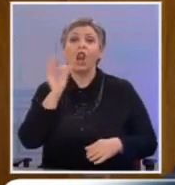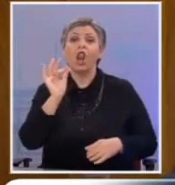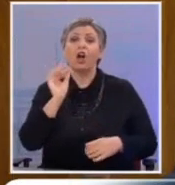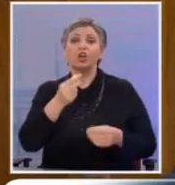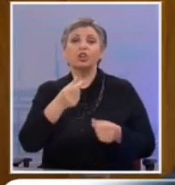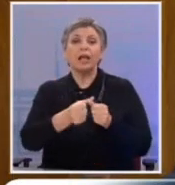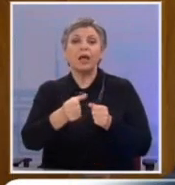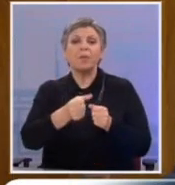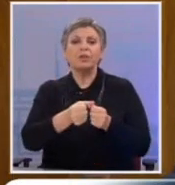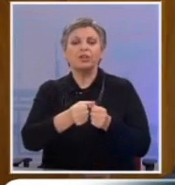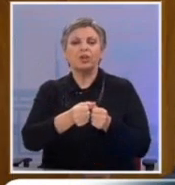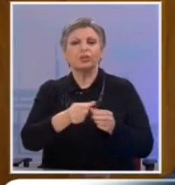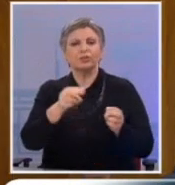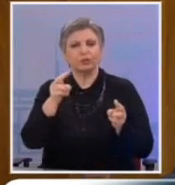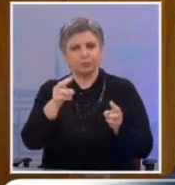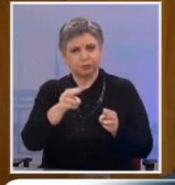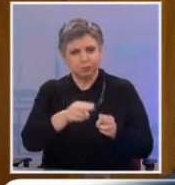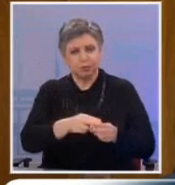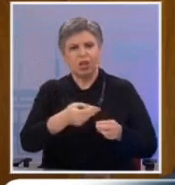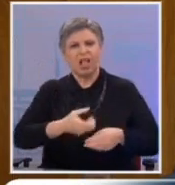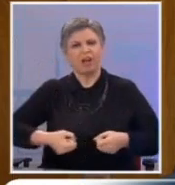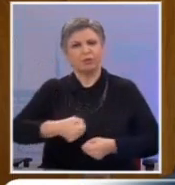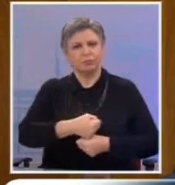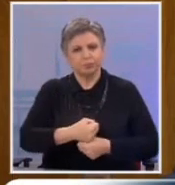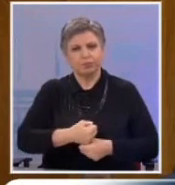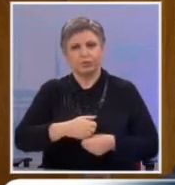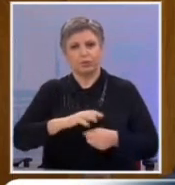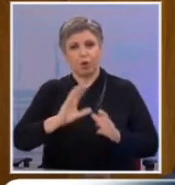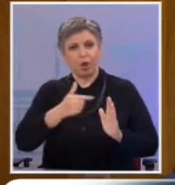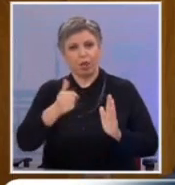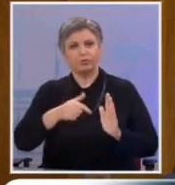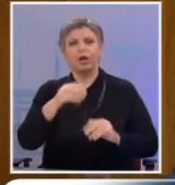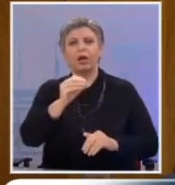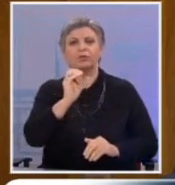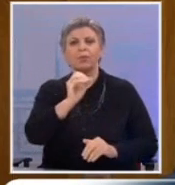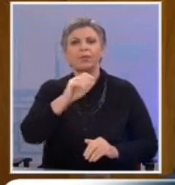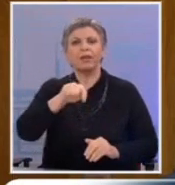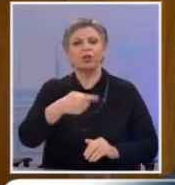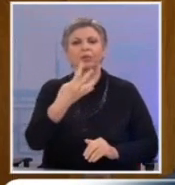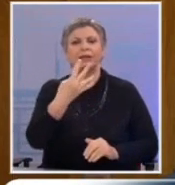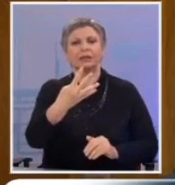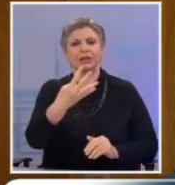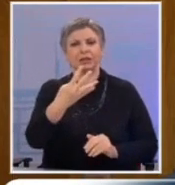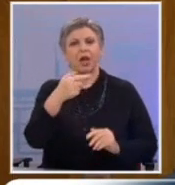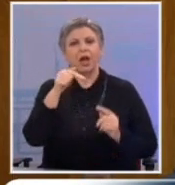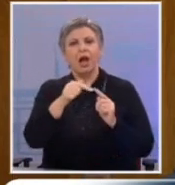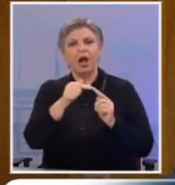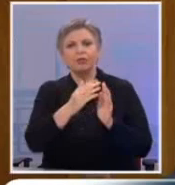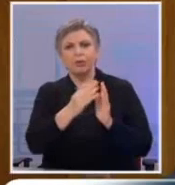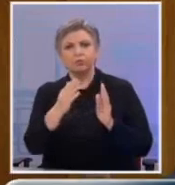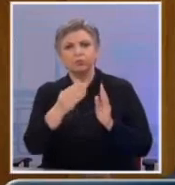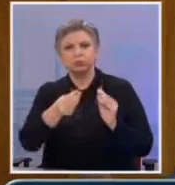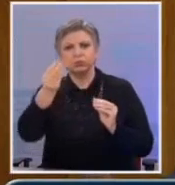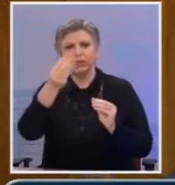μισθών και της διαρκούς λιτότητας, ο αποπληθωριστής διαμορφώθηκε τελικά 6 φορές μεγαλύτερο στο